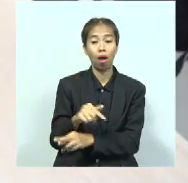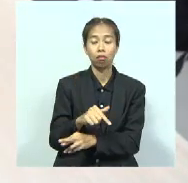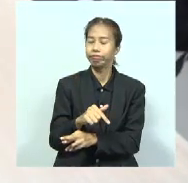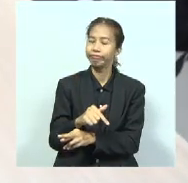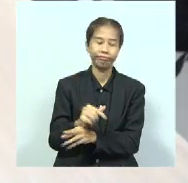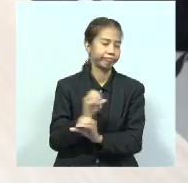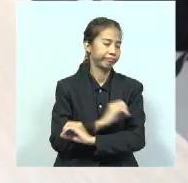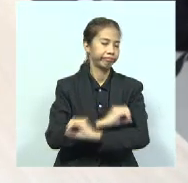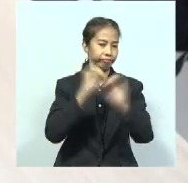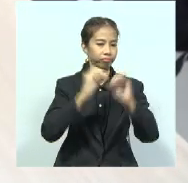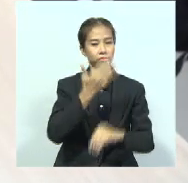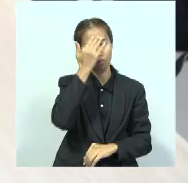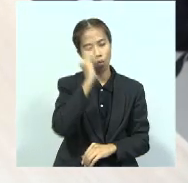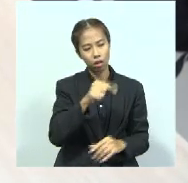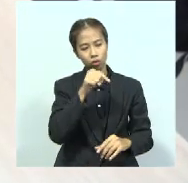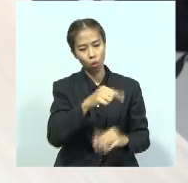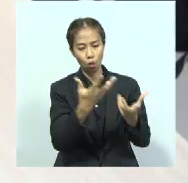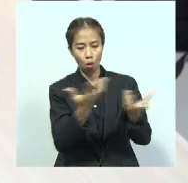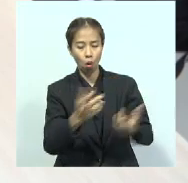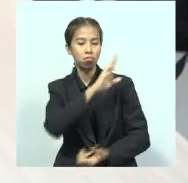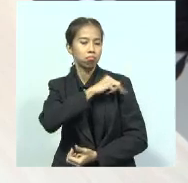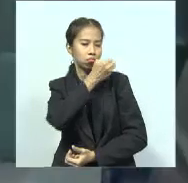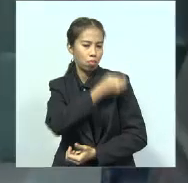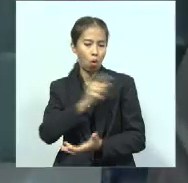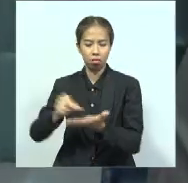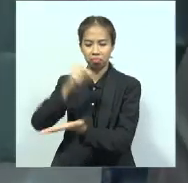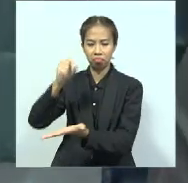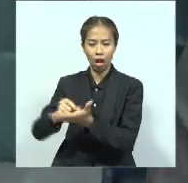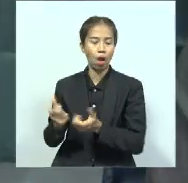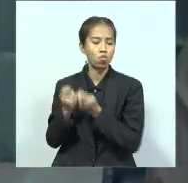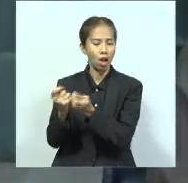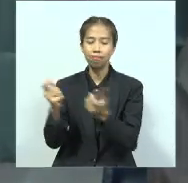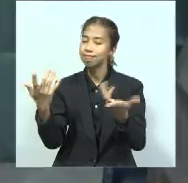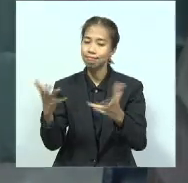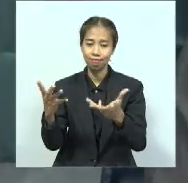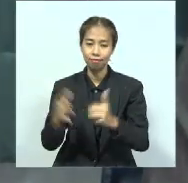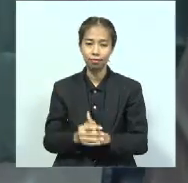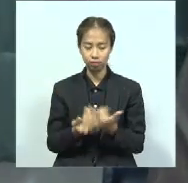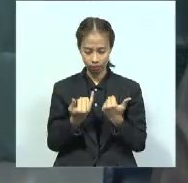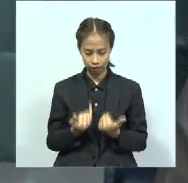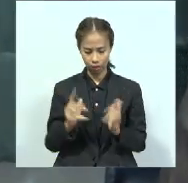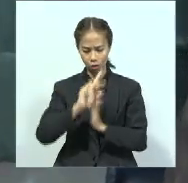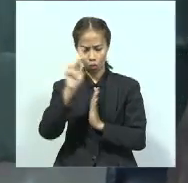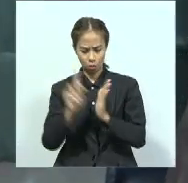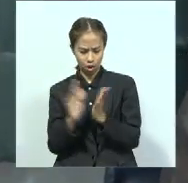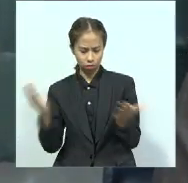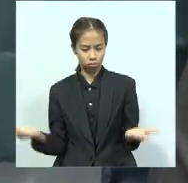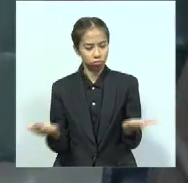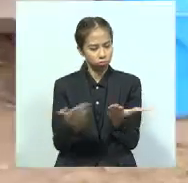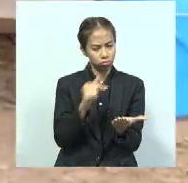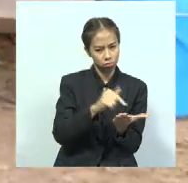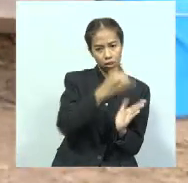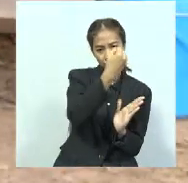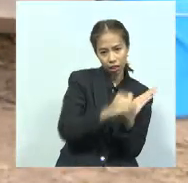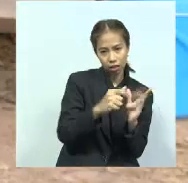ย์ที่มีการจดแจ้งเพื่อใช้ในการวินิจฉัยหรือว่ารักษาผู้ป่วยทั้งนี้เมื่อเปรียบเทียบข้อกฎหมายกับลักษณะการกระทำผิดของผู้ที่เกี่ยวข้อง